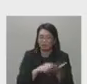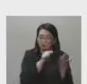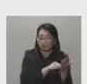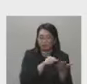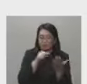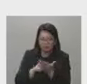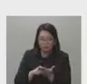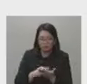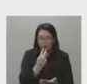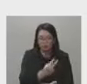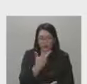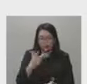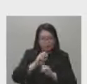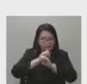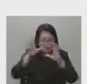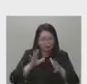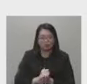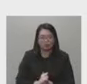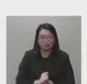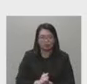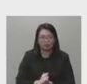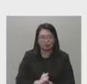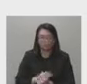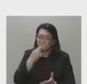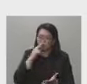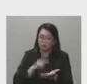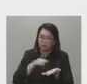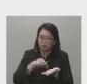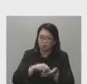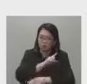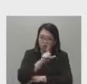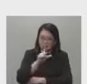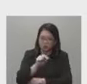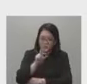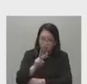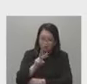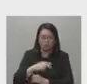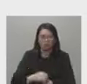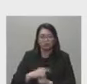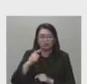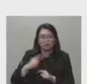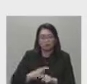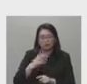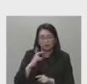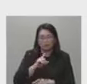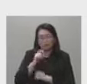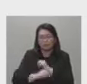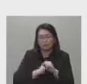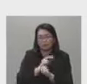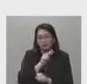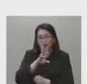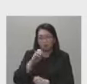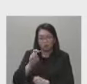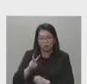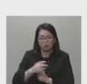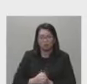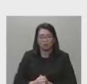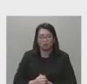จนฉบับ2และ3นี่นะครับเป็นหนังสือที่ลงวันที่22พฤศจิกายน2562